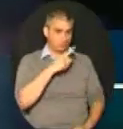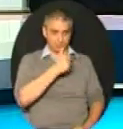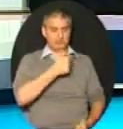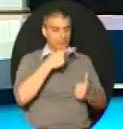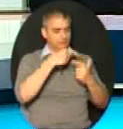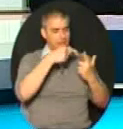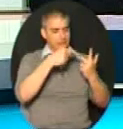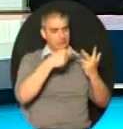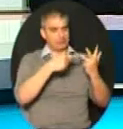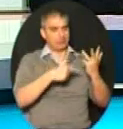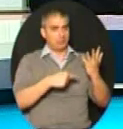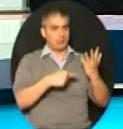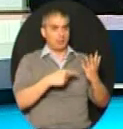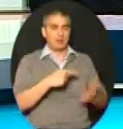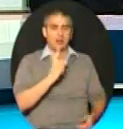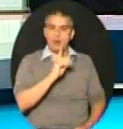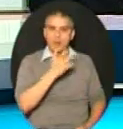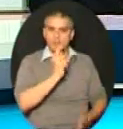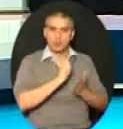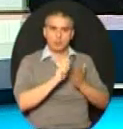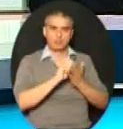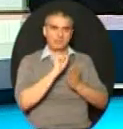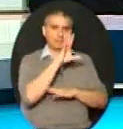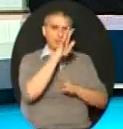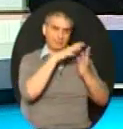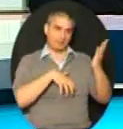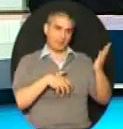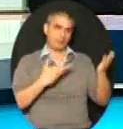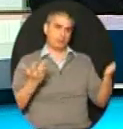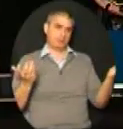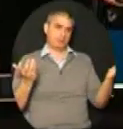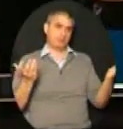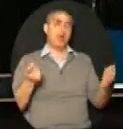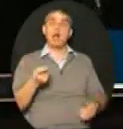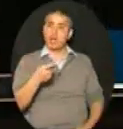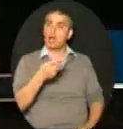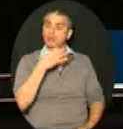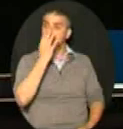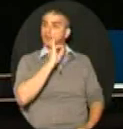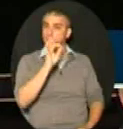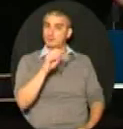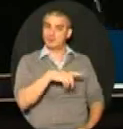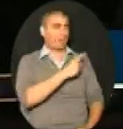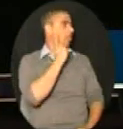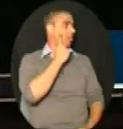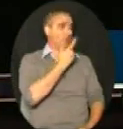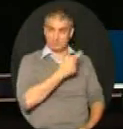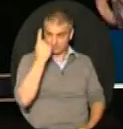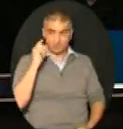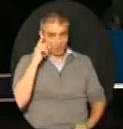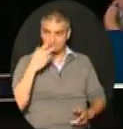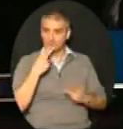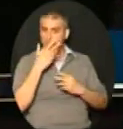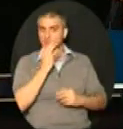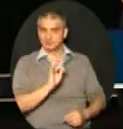שר זה ושר זה ושר זה ושר זה. למה את כותבת לו מכתבים ארוכים? זאת שאלה מצוינת, ואתה יודע למה? אני אענה לך תשובה רצינית.